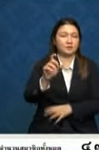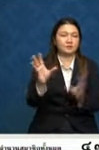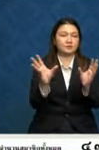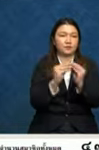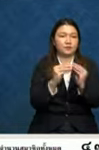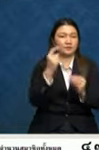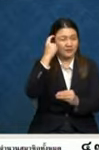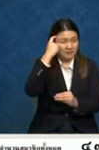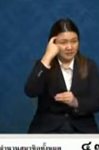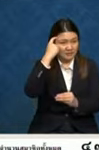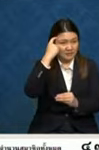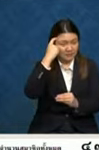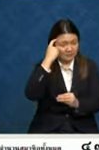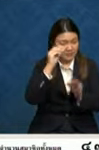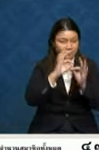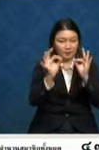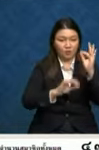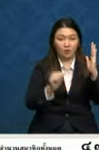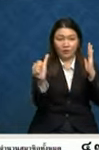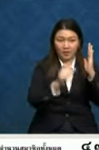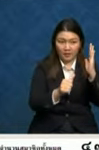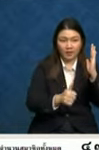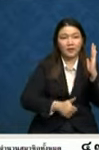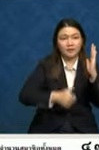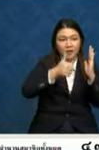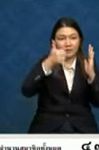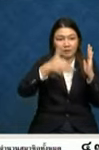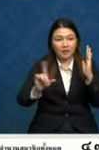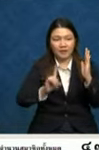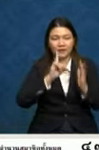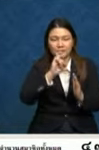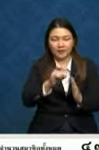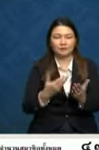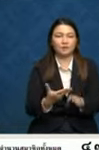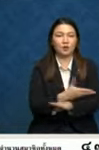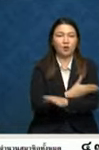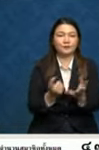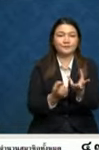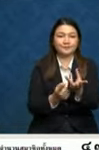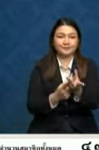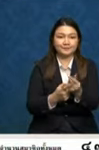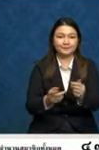ห็นควรให้มีการแก้ไขหรือไม่นะครับขอตรวจสอบองค์ประชุมก่อนนะครับ